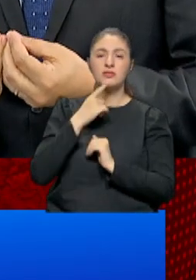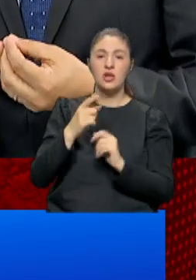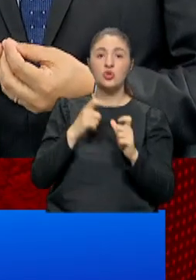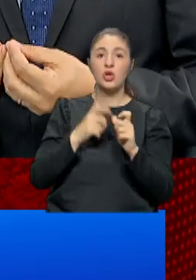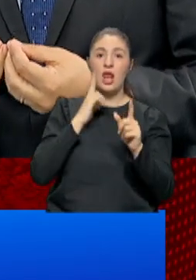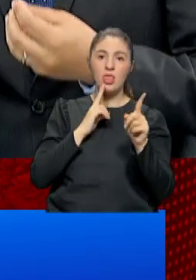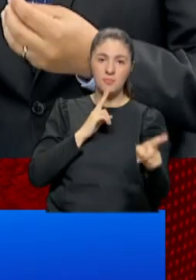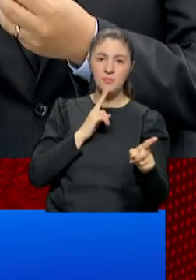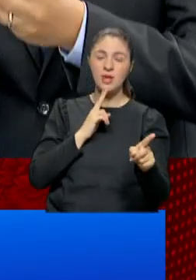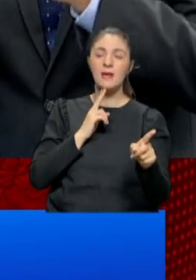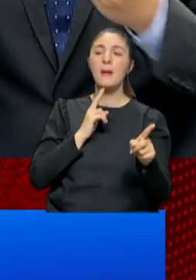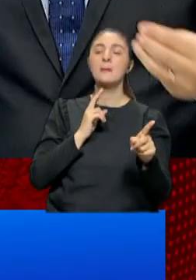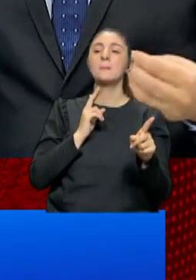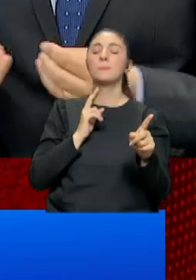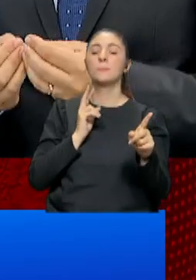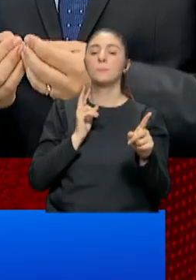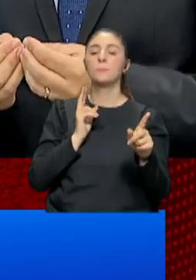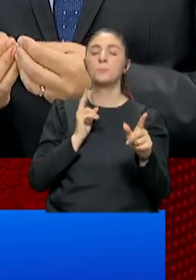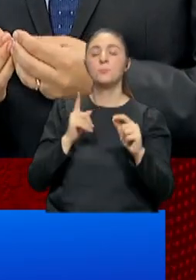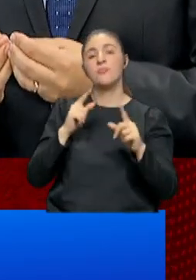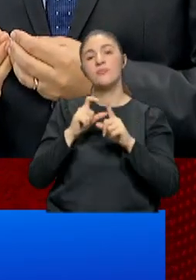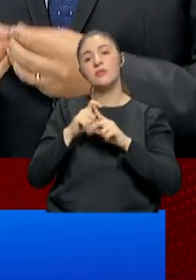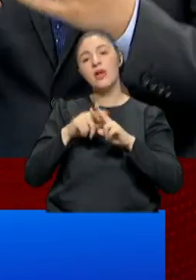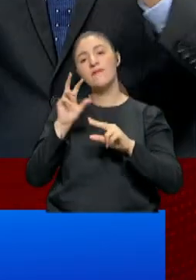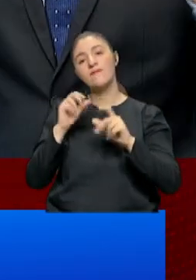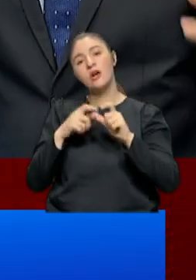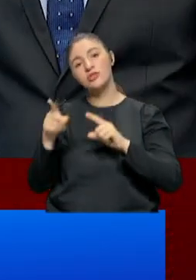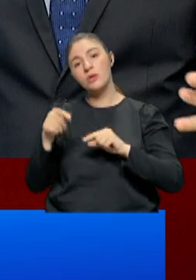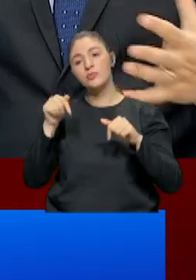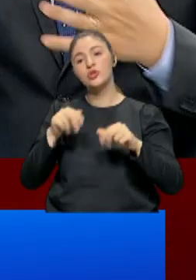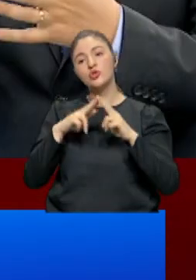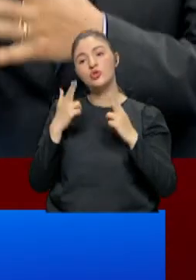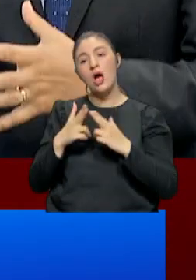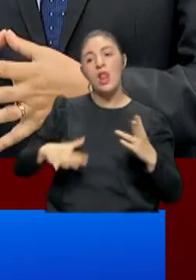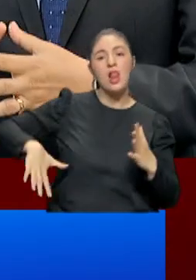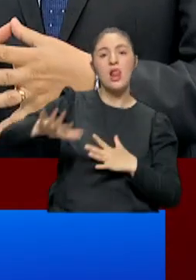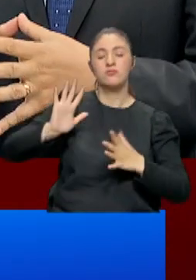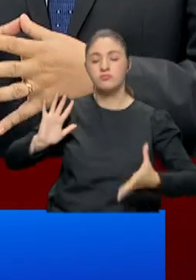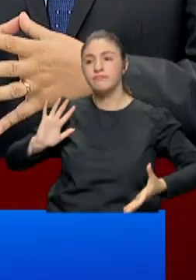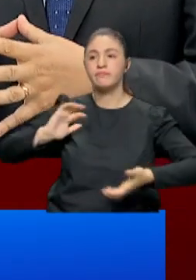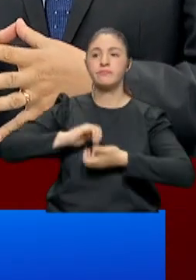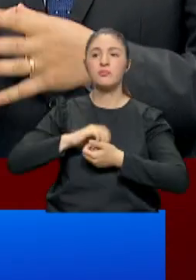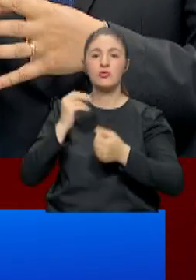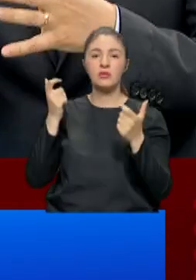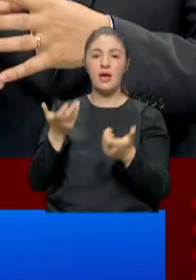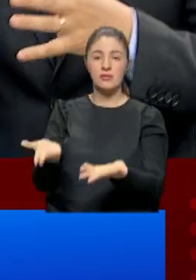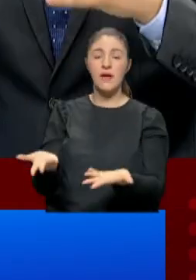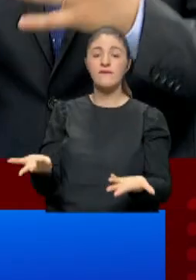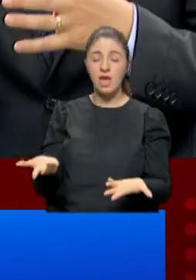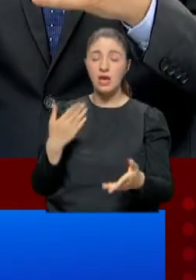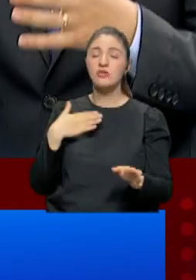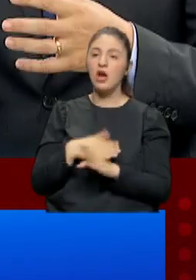dergilerin Davos'ta bunun dünya çapında bir araya getirildiği noktadır ve